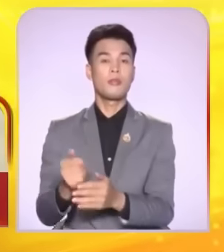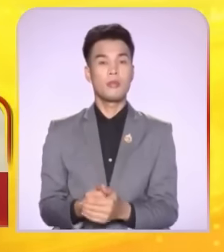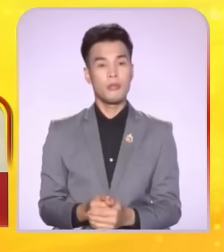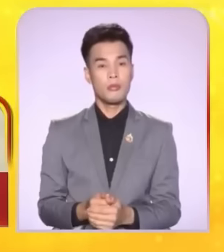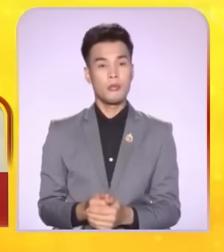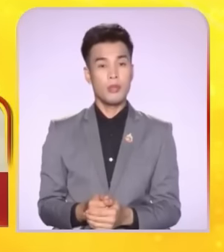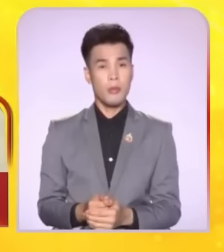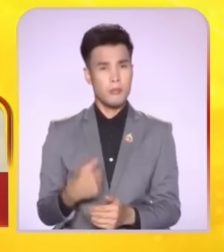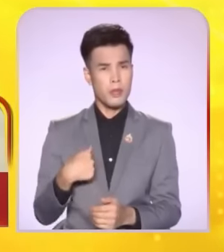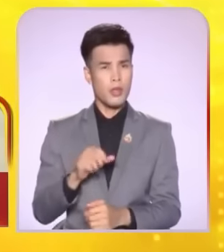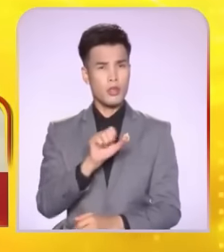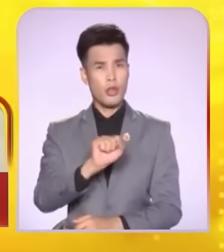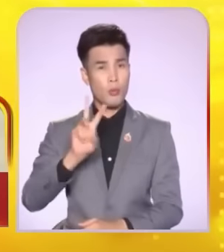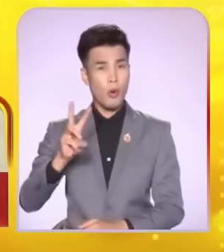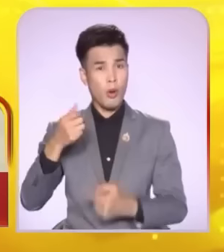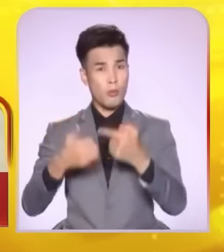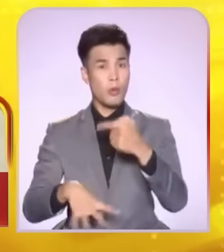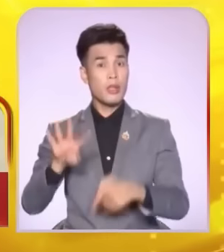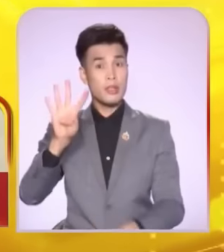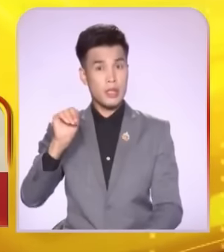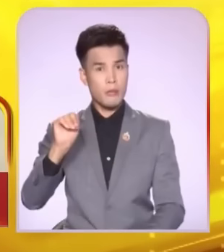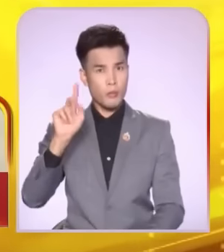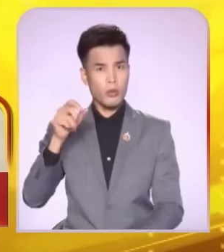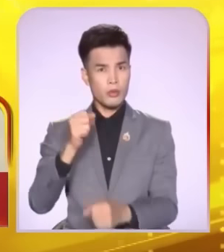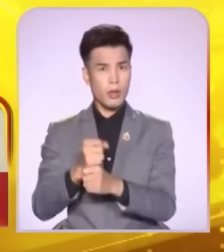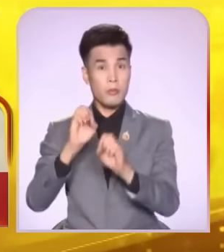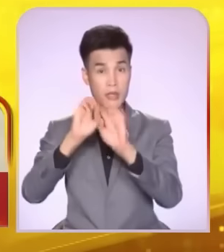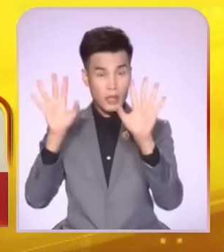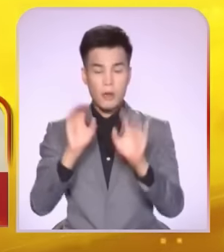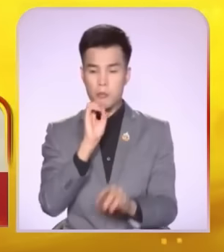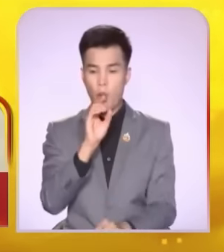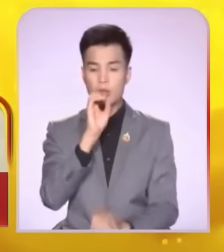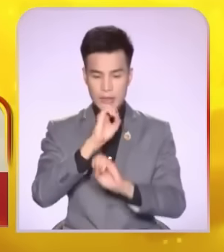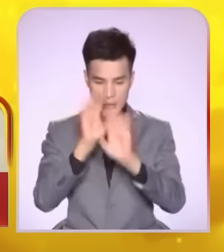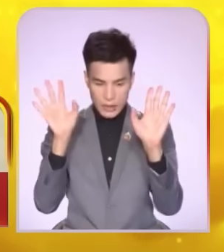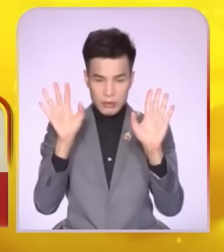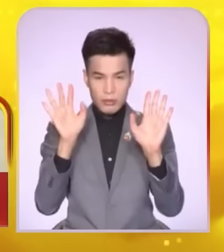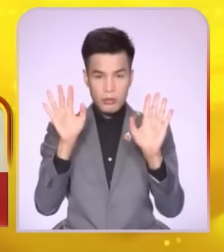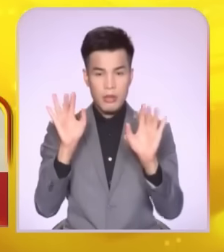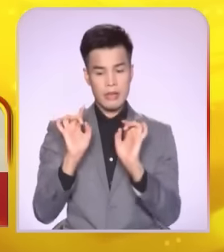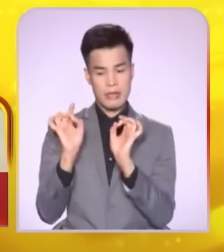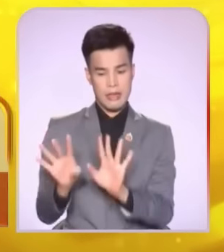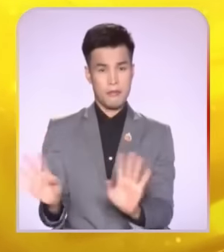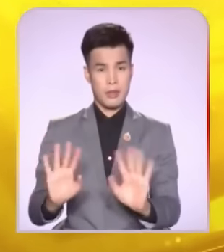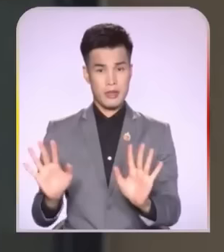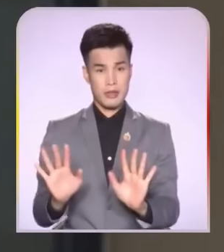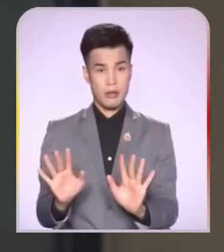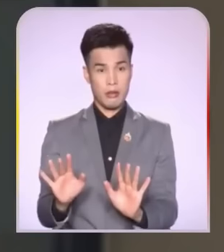ามีเรื่อง40สวที่มีข้อกล่าวต้องทำทุกอย่างให้ชัดเจนผมก็พูดแค่นี้ชัดเจนไม่ได้รังเกียจใครห